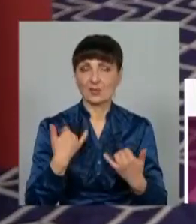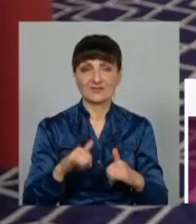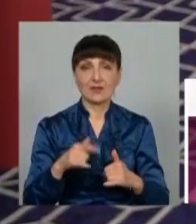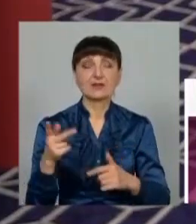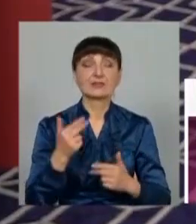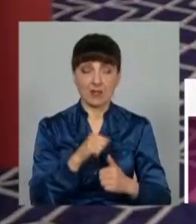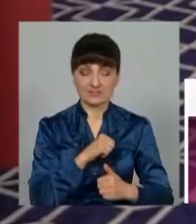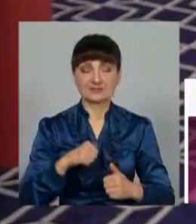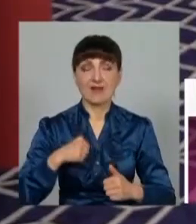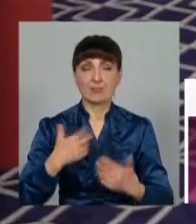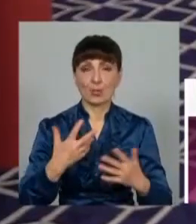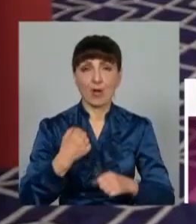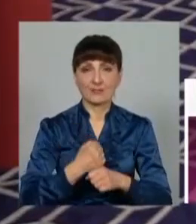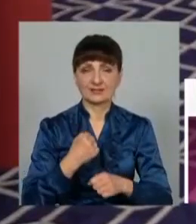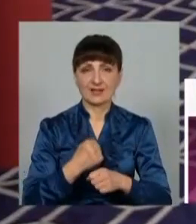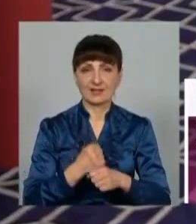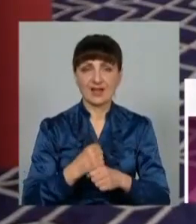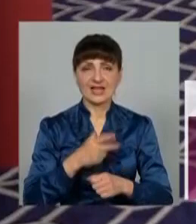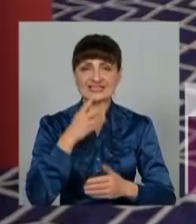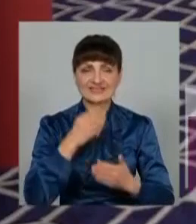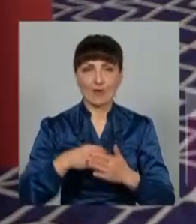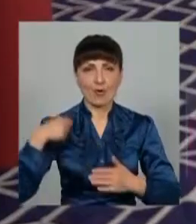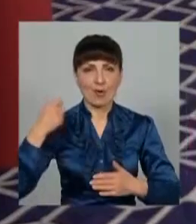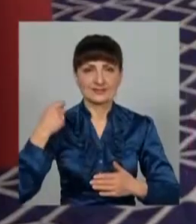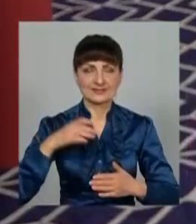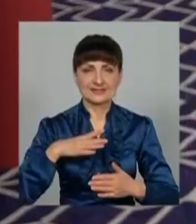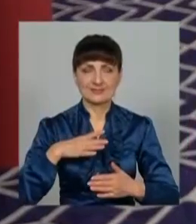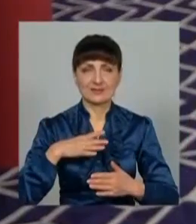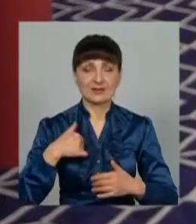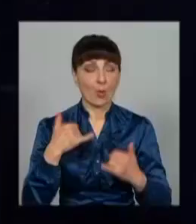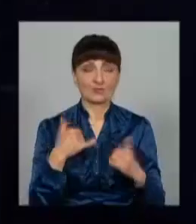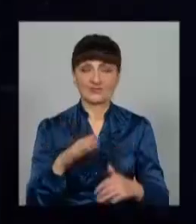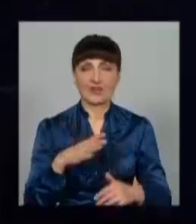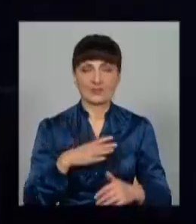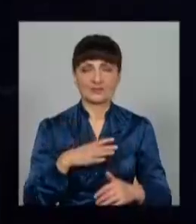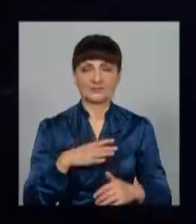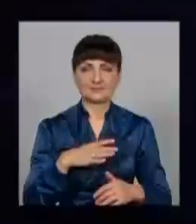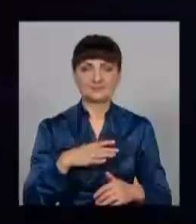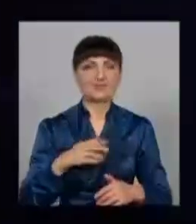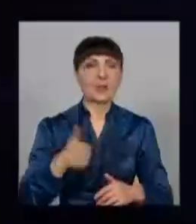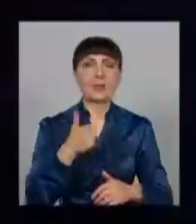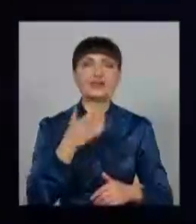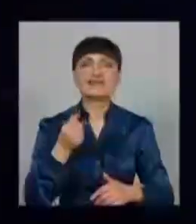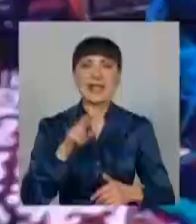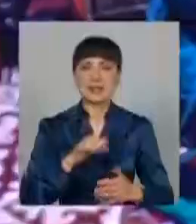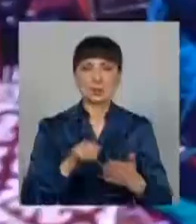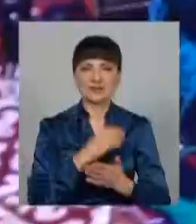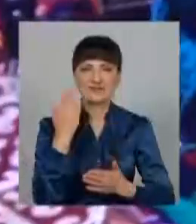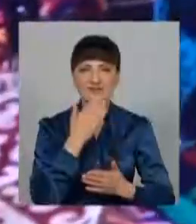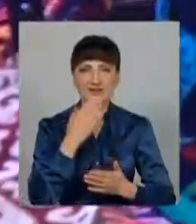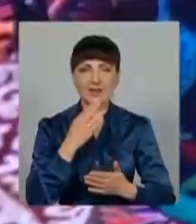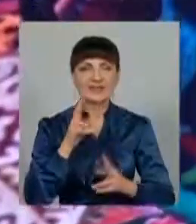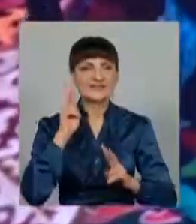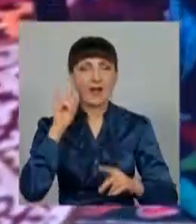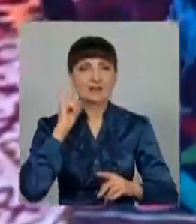сказали, что да, это все, они снимали все собственноручно, можно сказать. Я просто была удивлена. Отметим, первую серию документального фильма